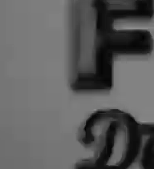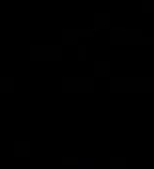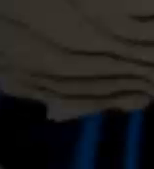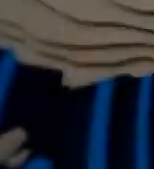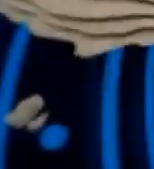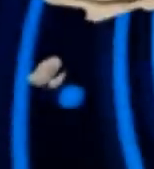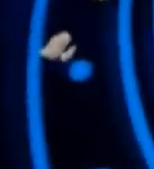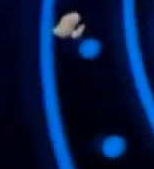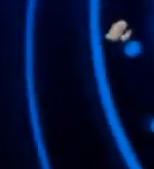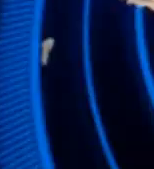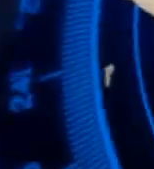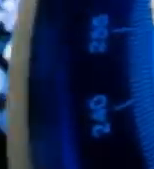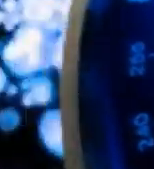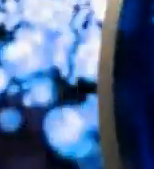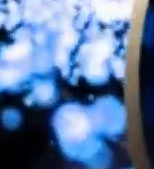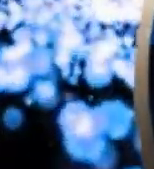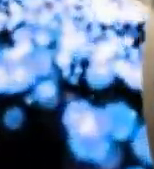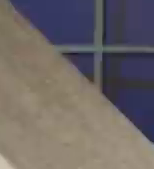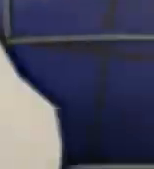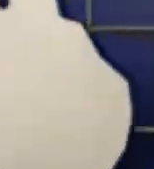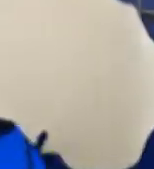की धड़कन.